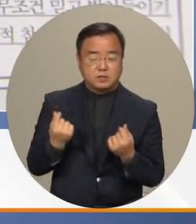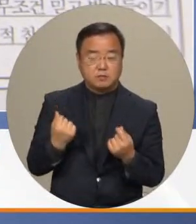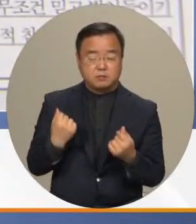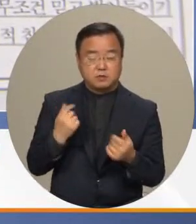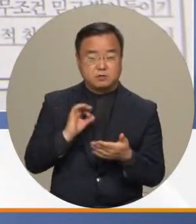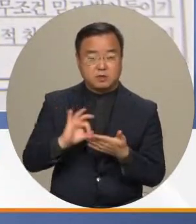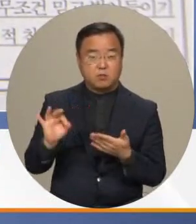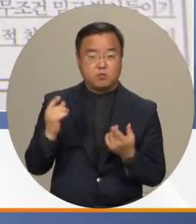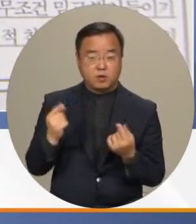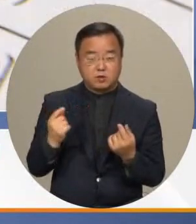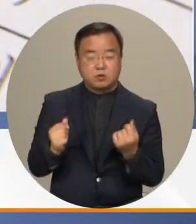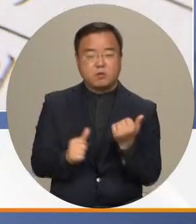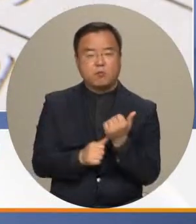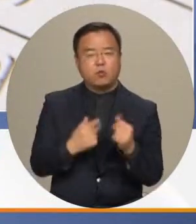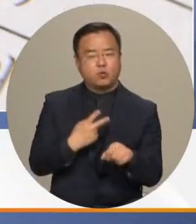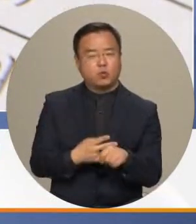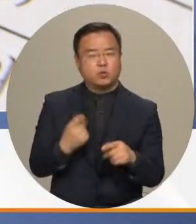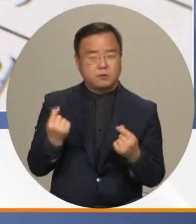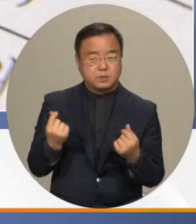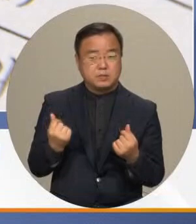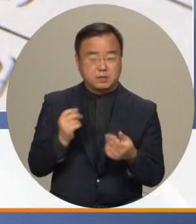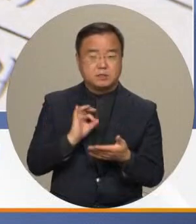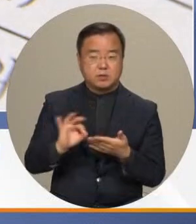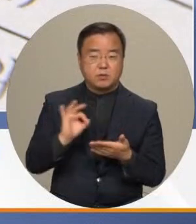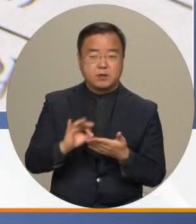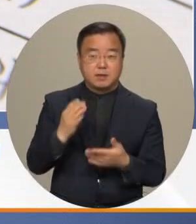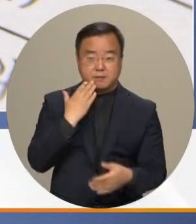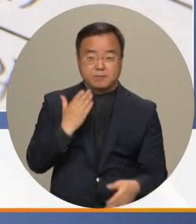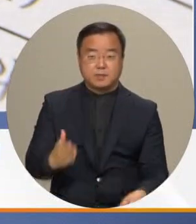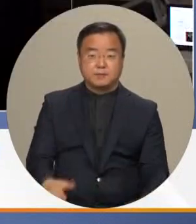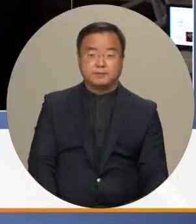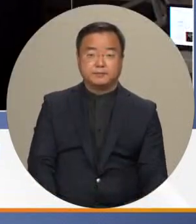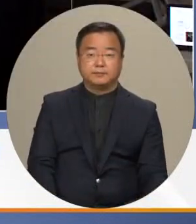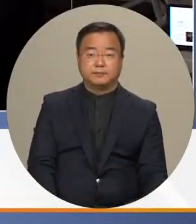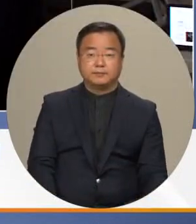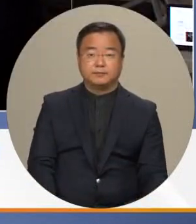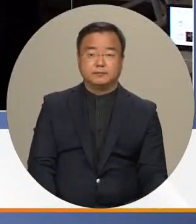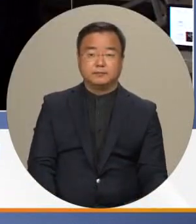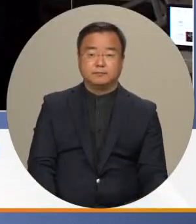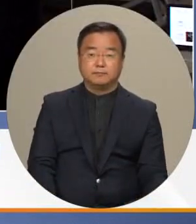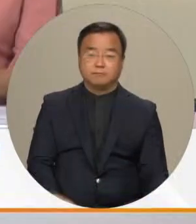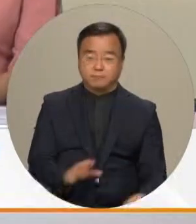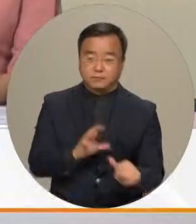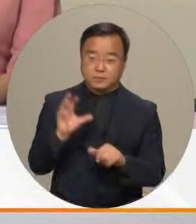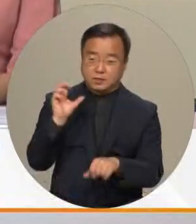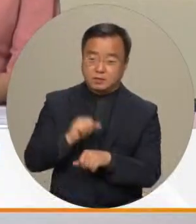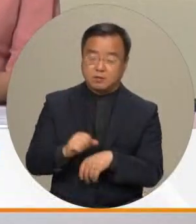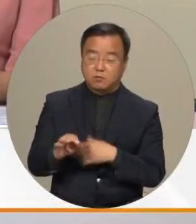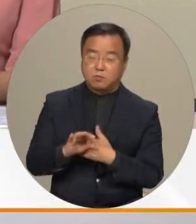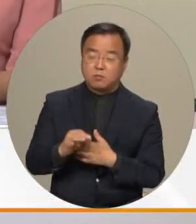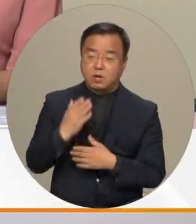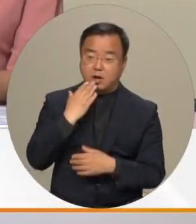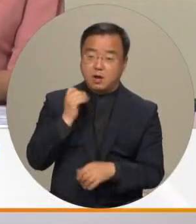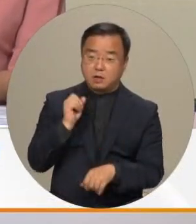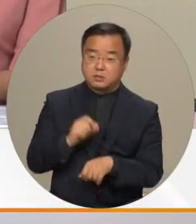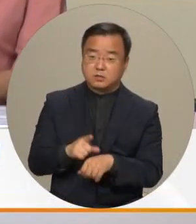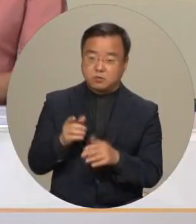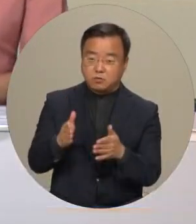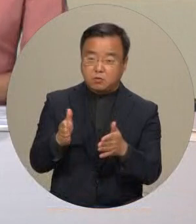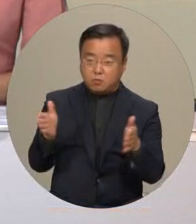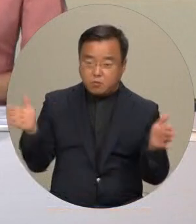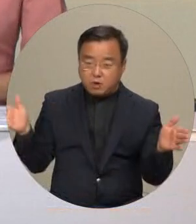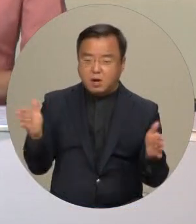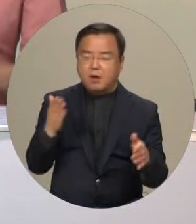것처럼 그렇게 무궁무진하게 활용할 수 있겠다는 생각이 들었어요네 그렇군요 잘만 활용하는 가능성이고 넓은